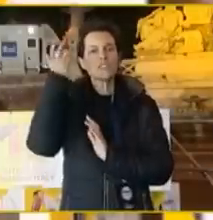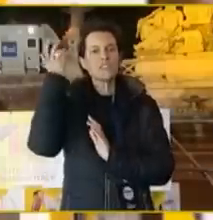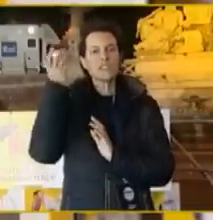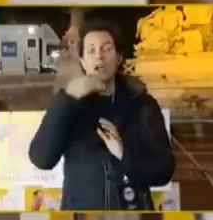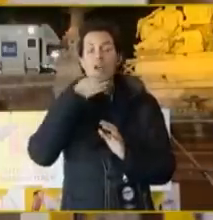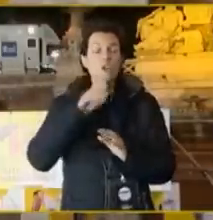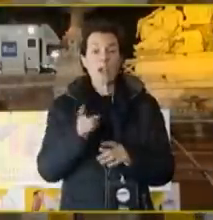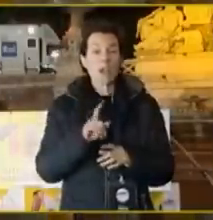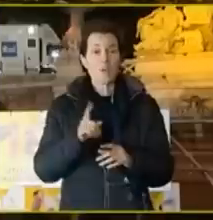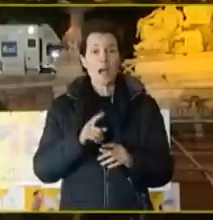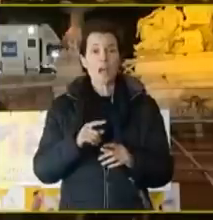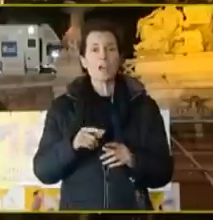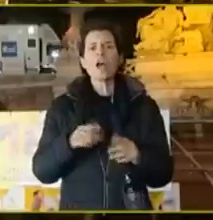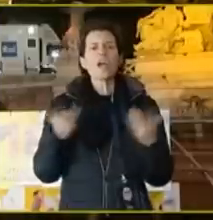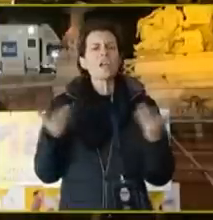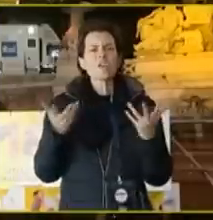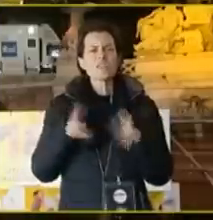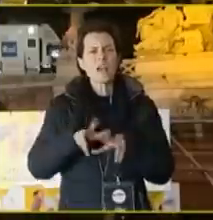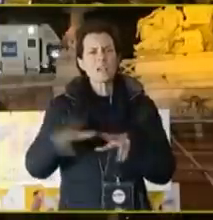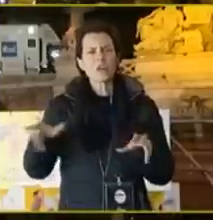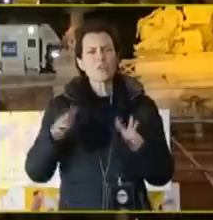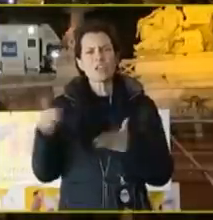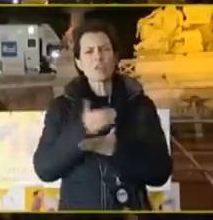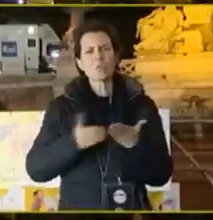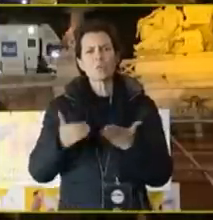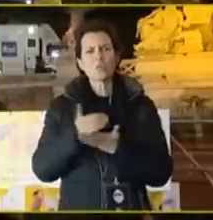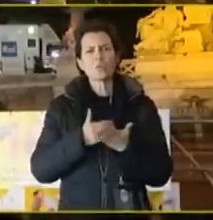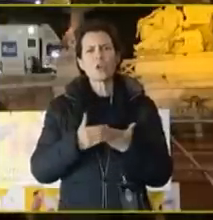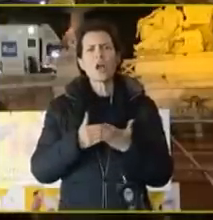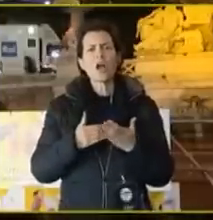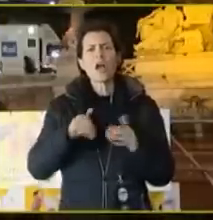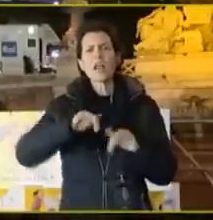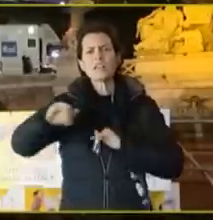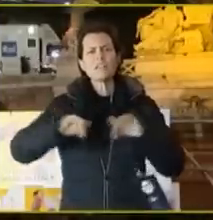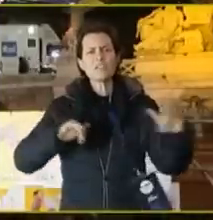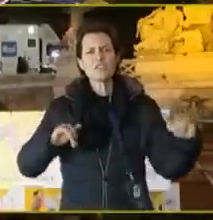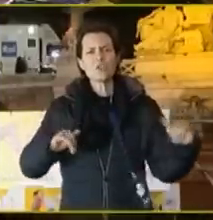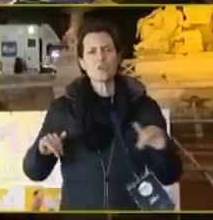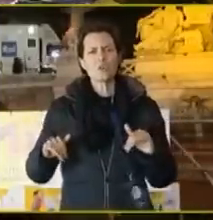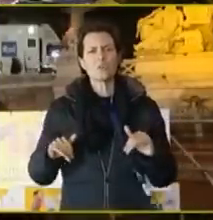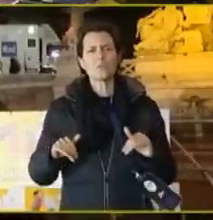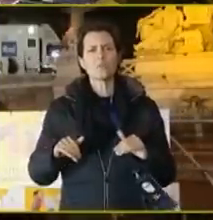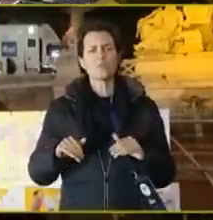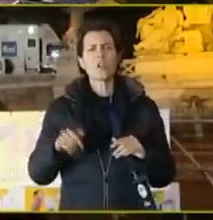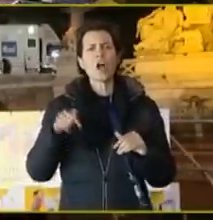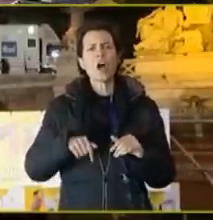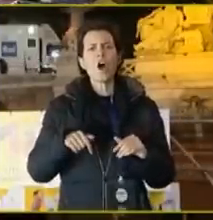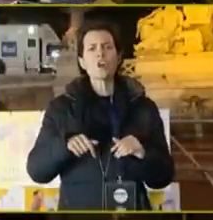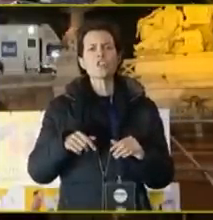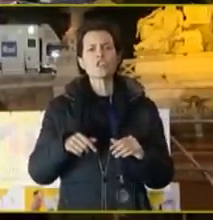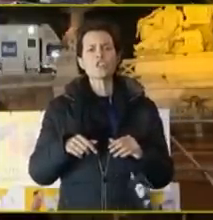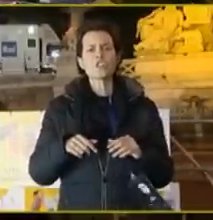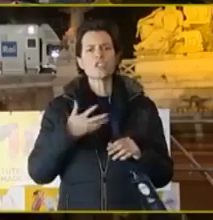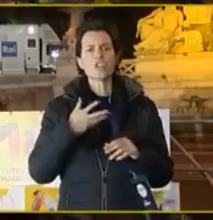rovina è l'assenza di solidarietà. L'orologio dell'Apocalisse, non so se lo sapete, ma oggi segna 2 minuti. Vuol dire che